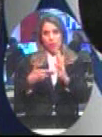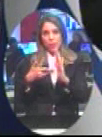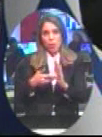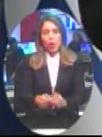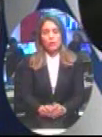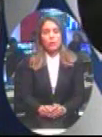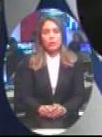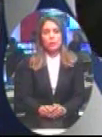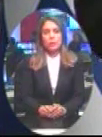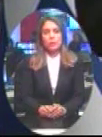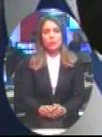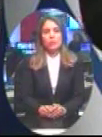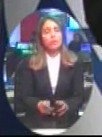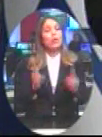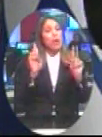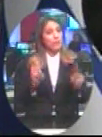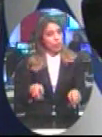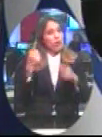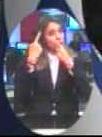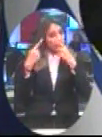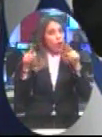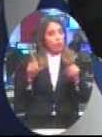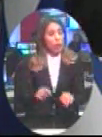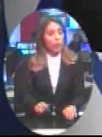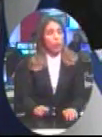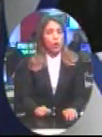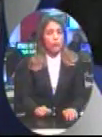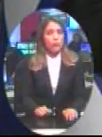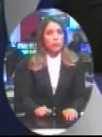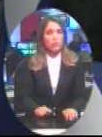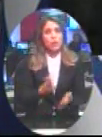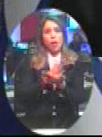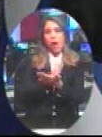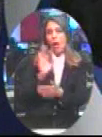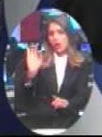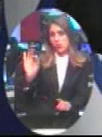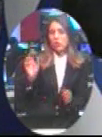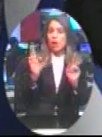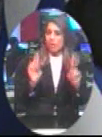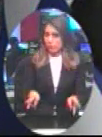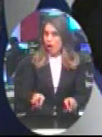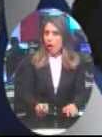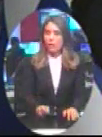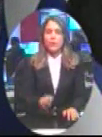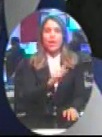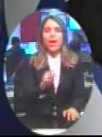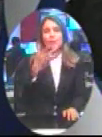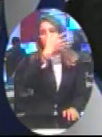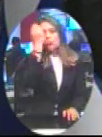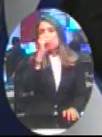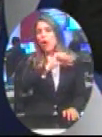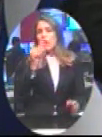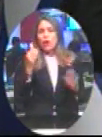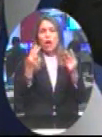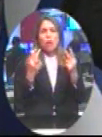אפשר בהחלט לחלום על הכרעה כזו או אחרת, אבל אסור לשכוח את העיקר.